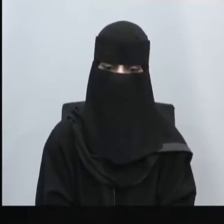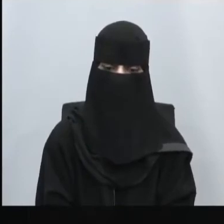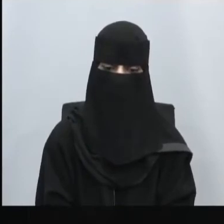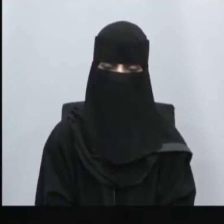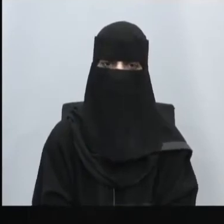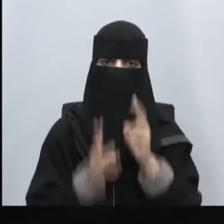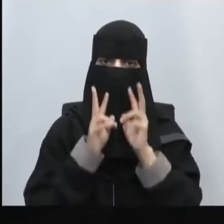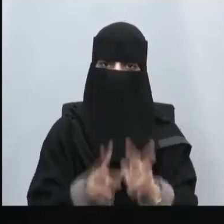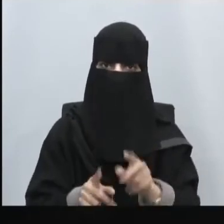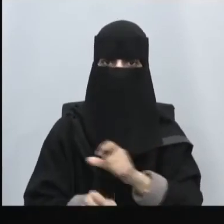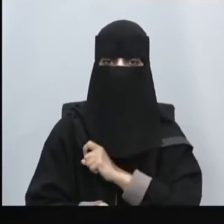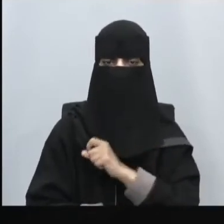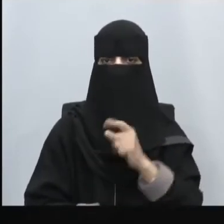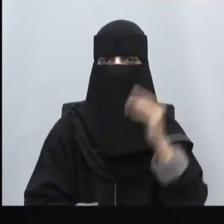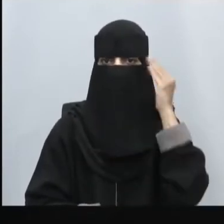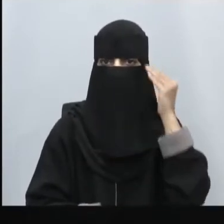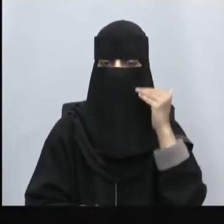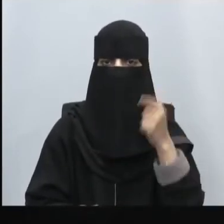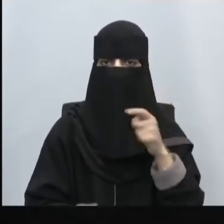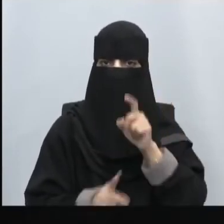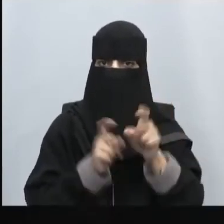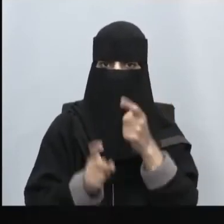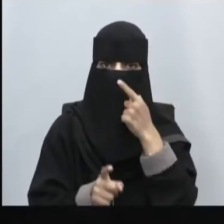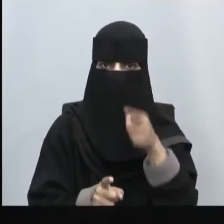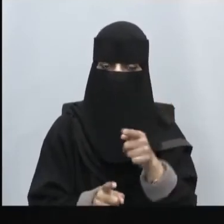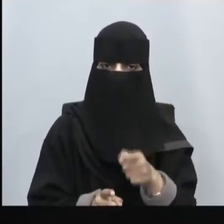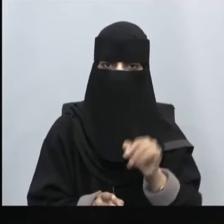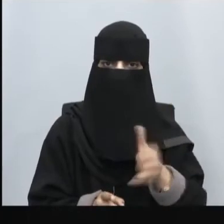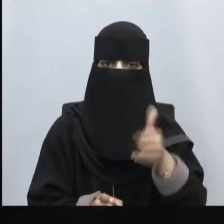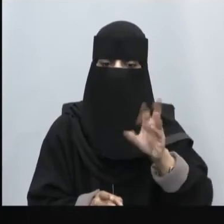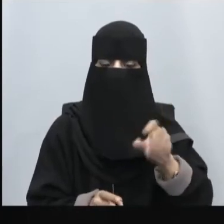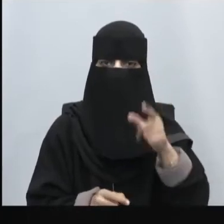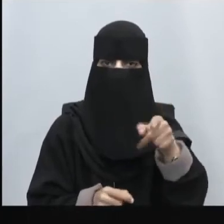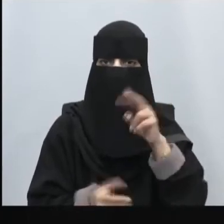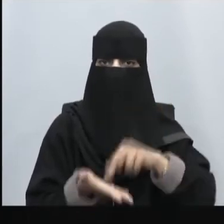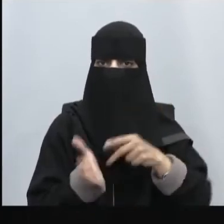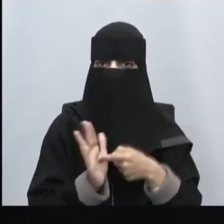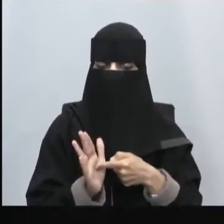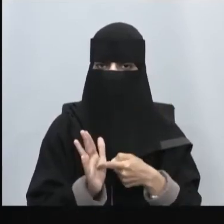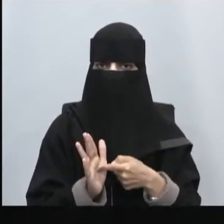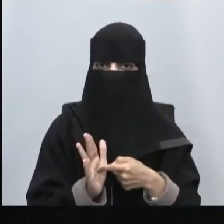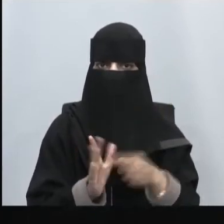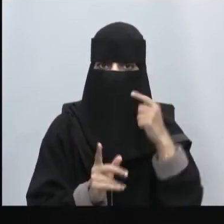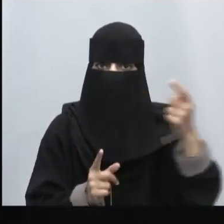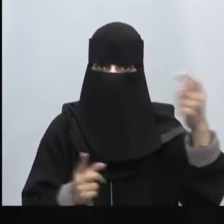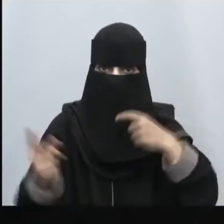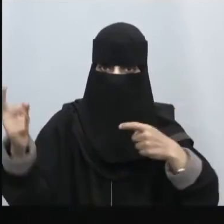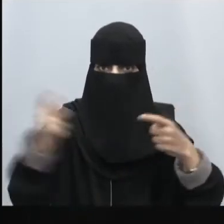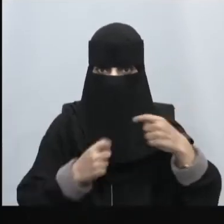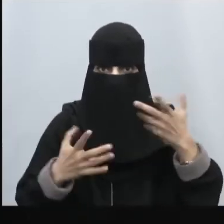هنا طلاب وطالبات نريد ان نتساءل يا ترى ما هو موقف المسلمين من هذه الاعتداءات